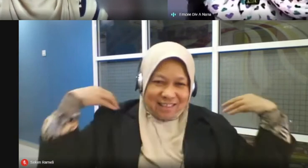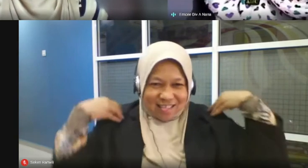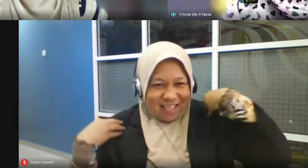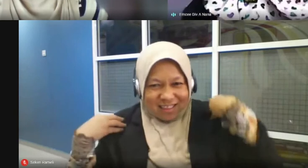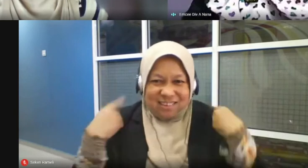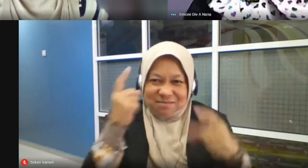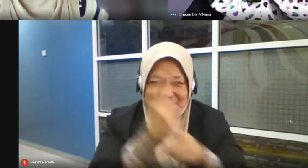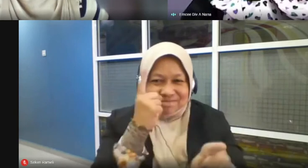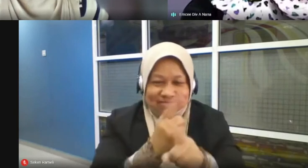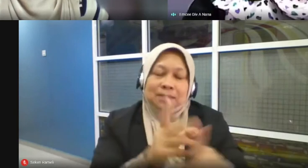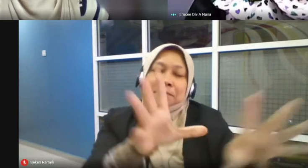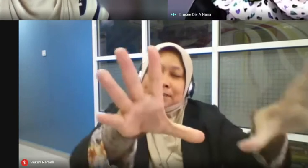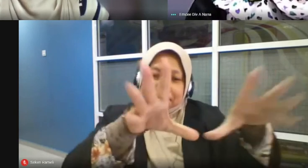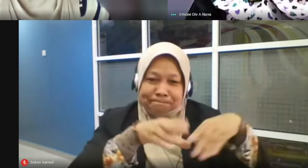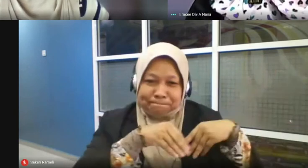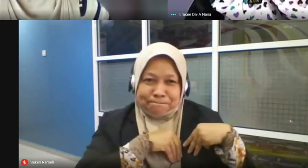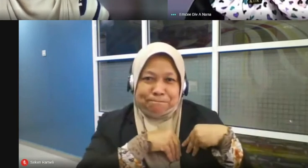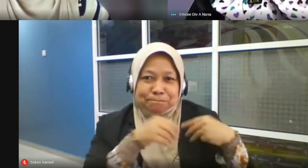tapi redo je lah.